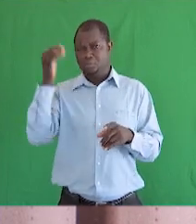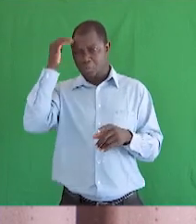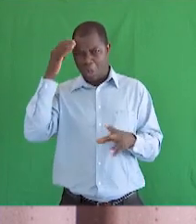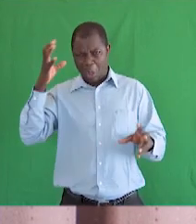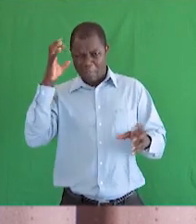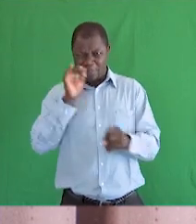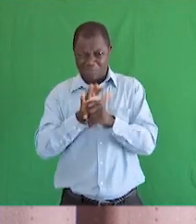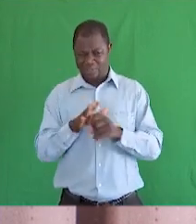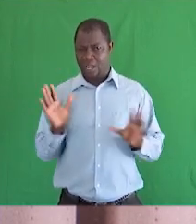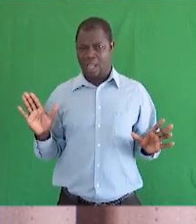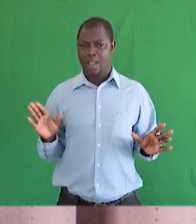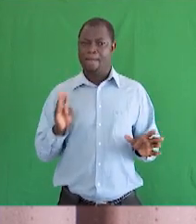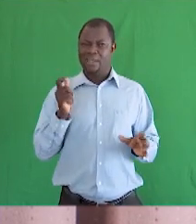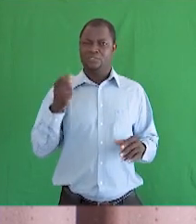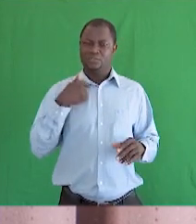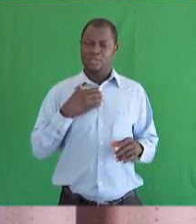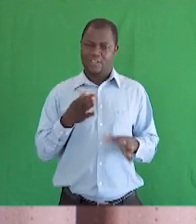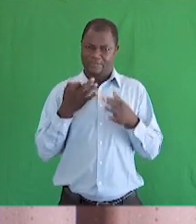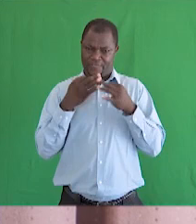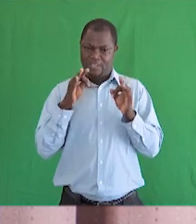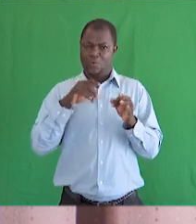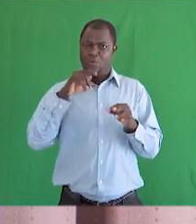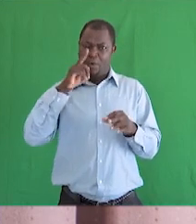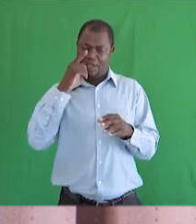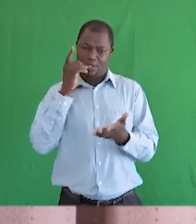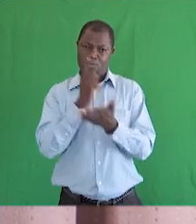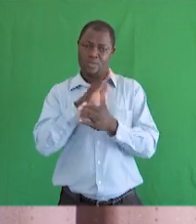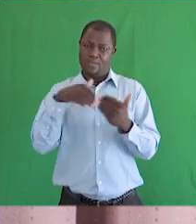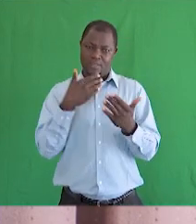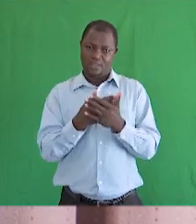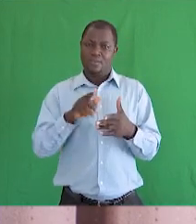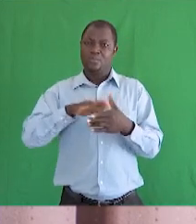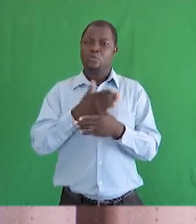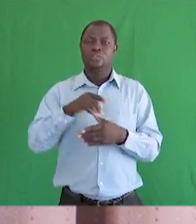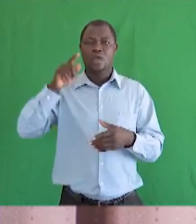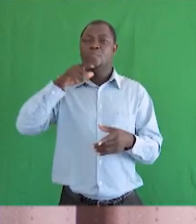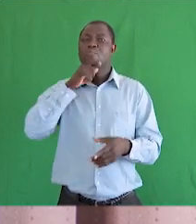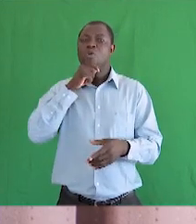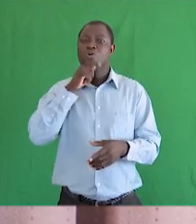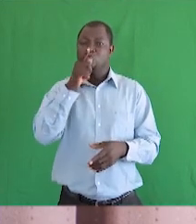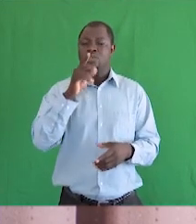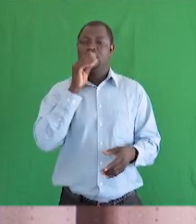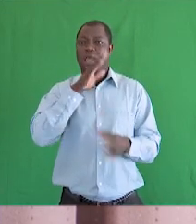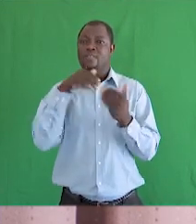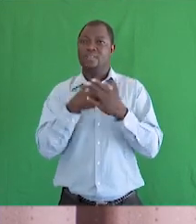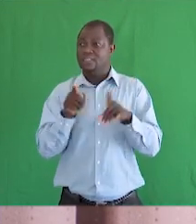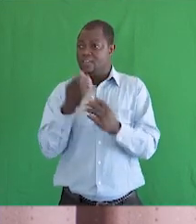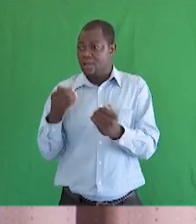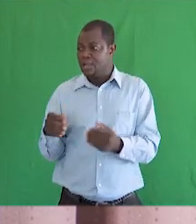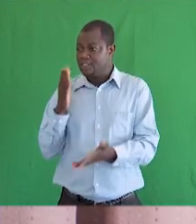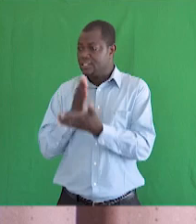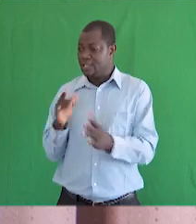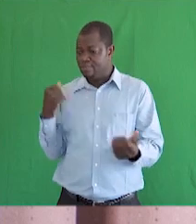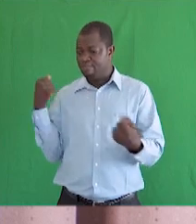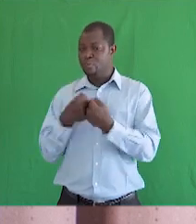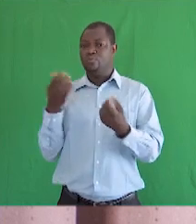ngatiomei tichiita zvatinoita asi ngatisunungurei chibhagira pakusunga nokuti mukoma nawo yane shoko rakanaka kuti urwere unogona kuuya